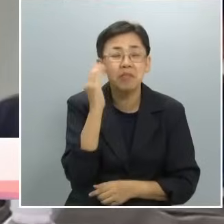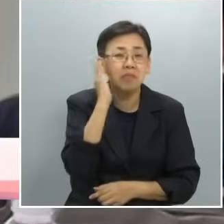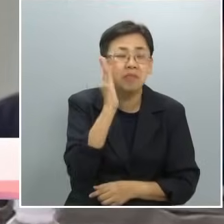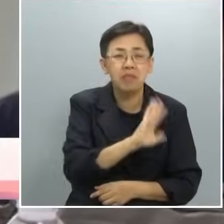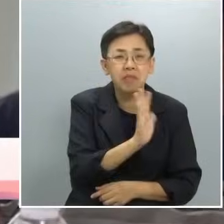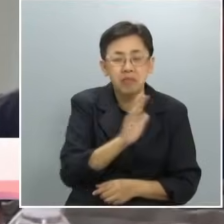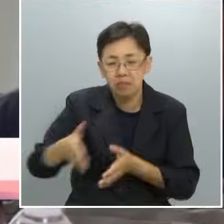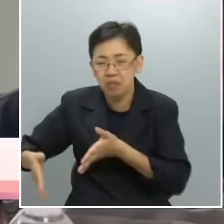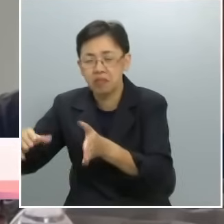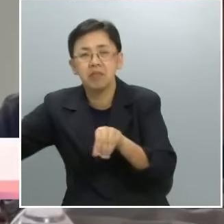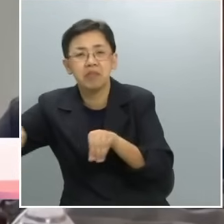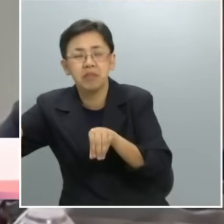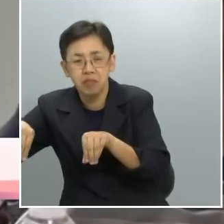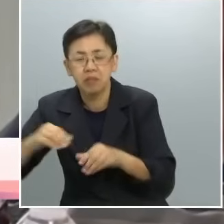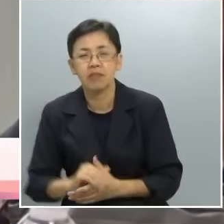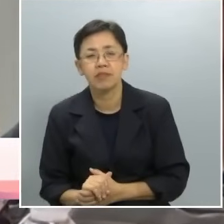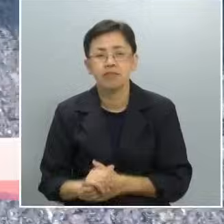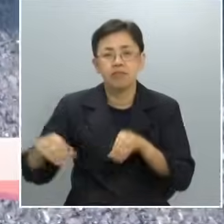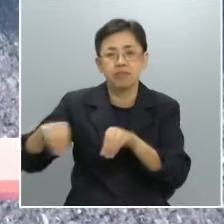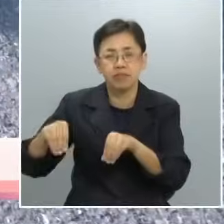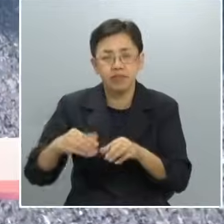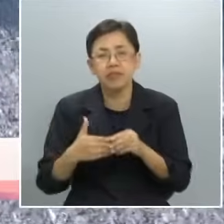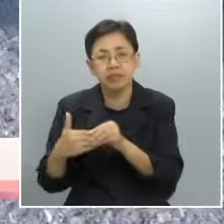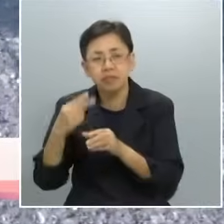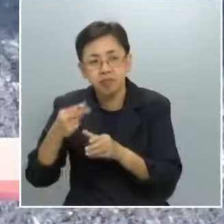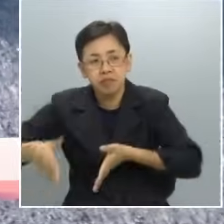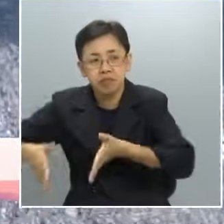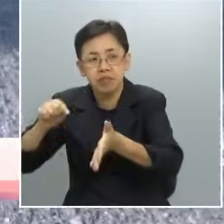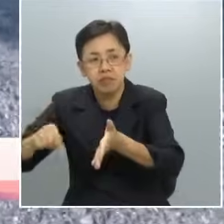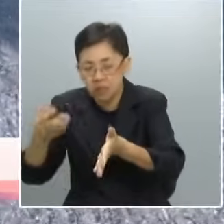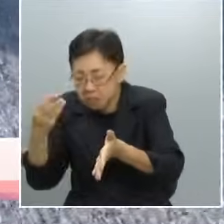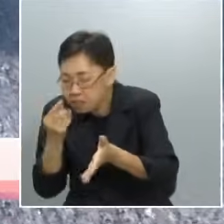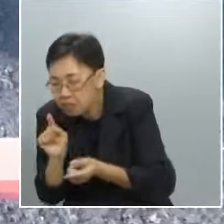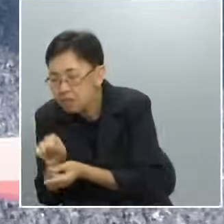อีกเส้นที่เชื่อมต่อกันแล้วก็พาผู้สื่อข่าวไปดูจุดที่เจอหน้ากากค่ะ